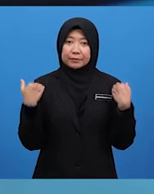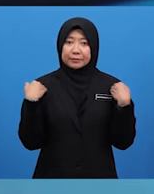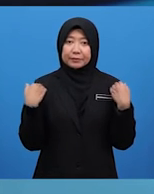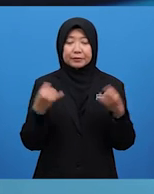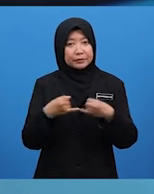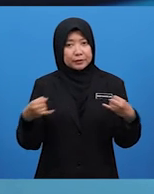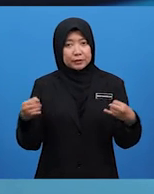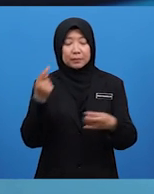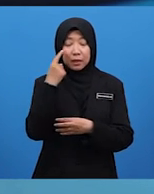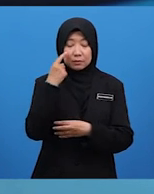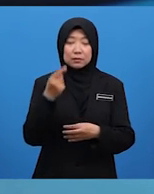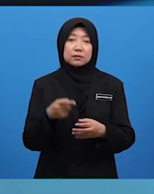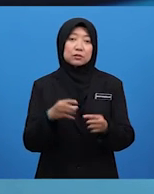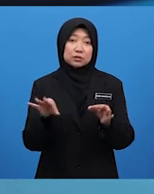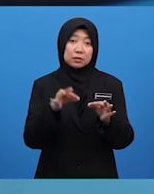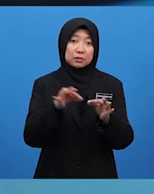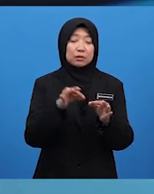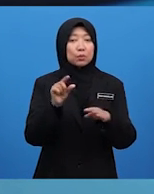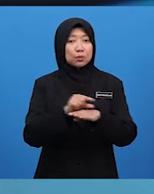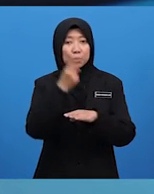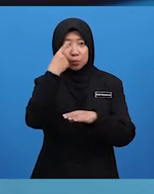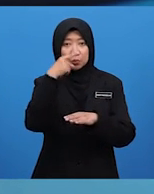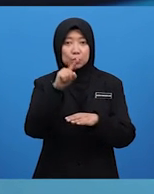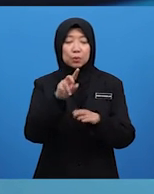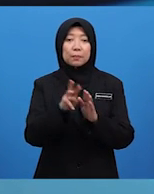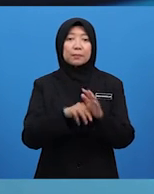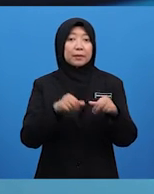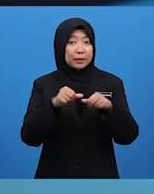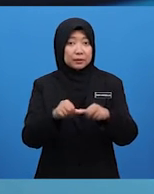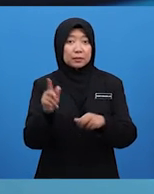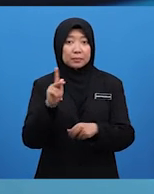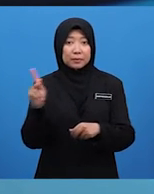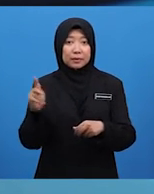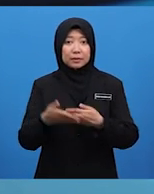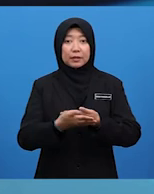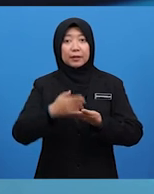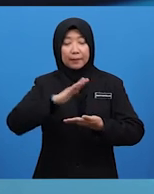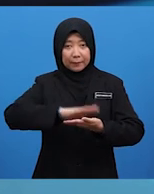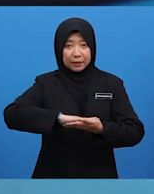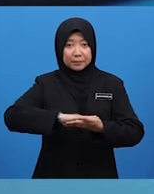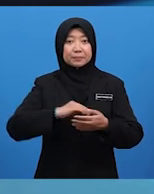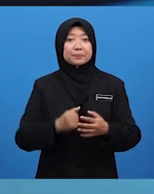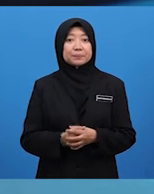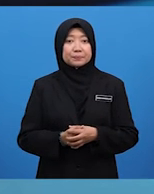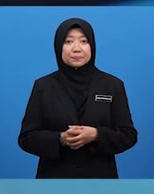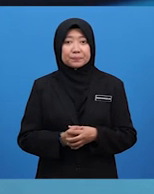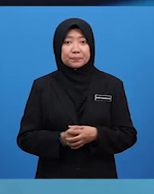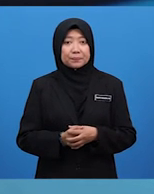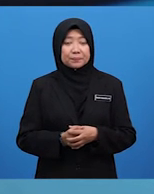beberapa jenis mata jahitan yang digunakan untuk menetapkan kelepek, iaitu